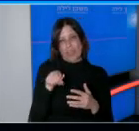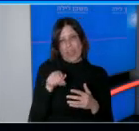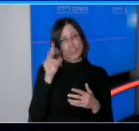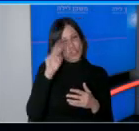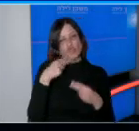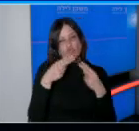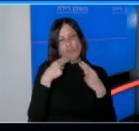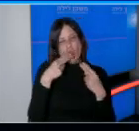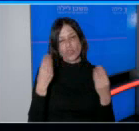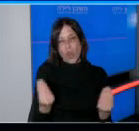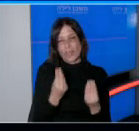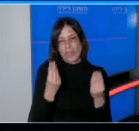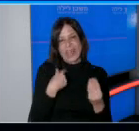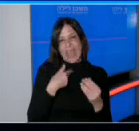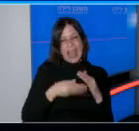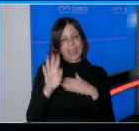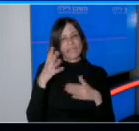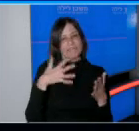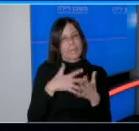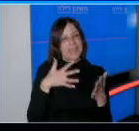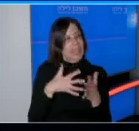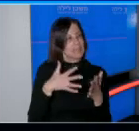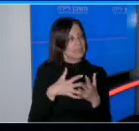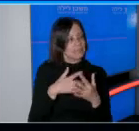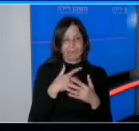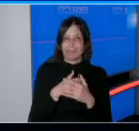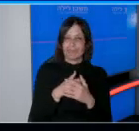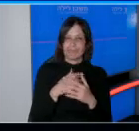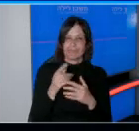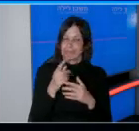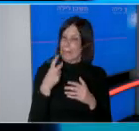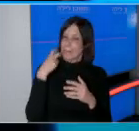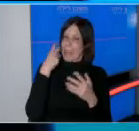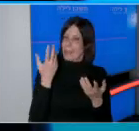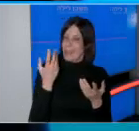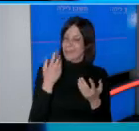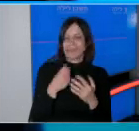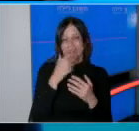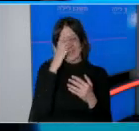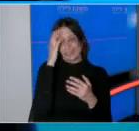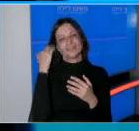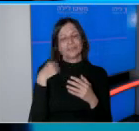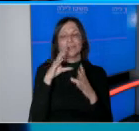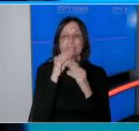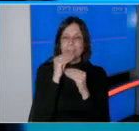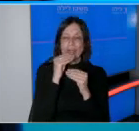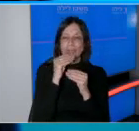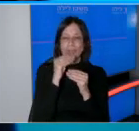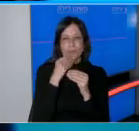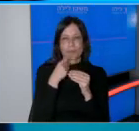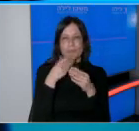יש לך תשובות לכל דבר, הלכתי ובדקתי את השאלה. זה לא מחמאה, זה לא מחמאה לי. כן, לא, כי אז דיברנו וכיווננו